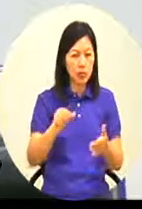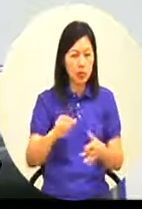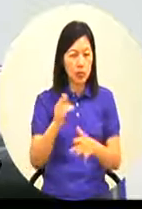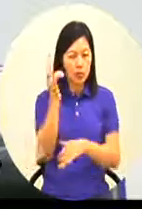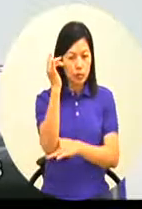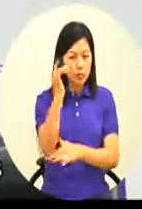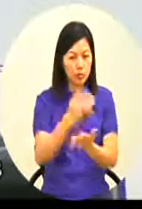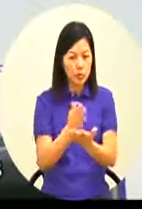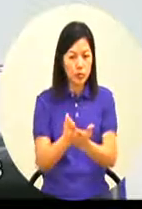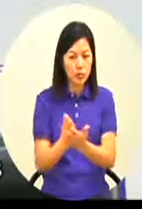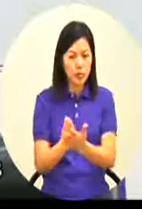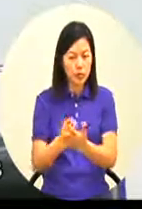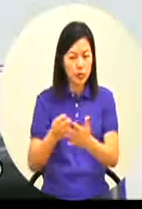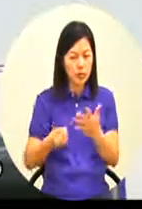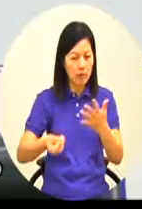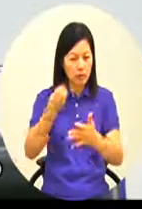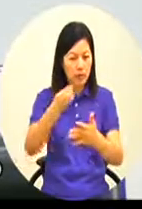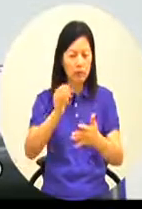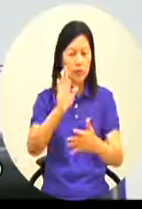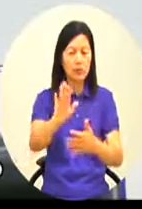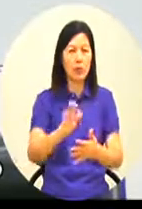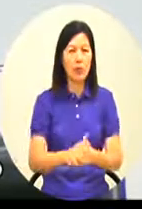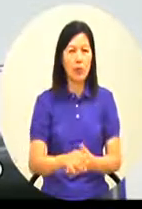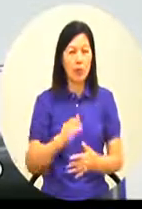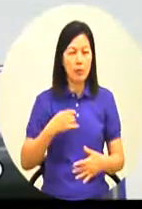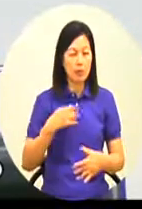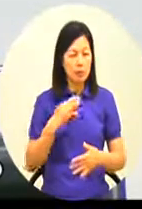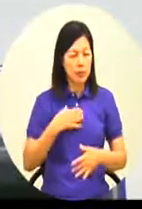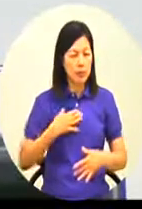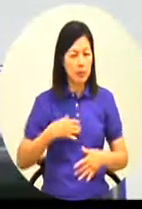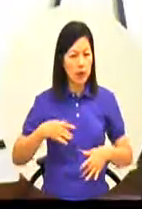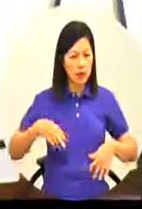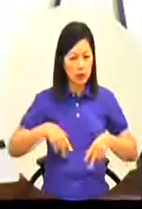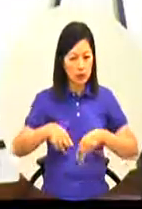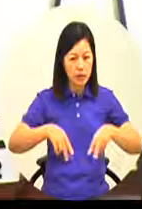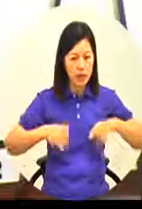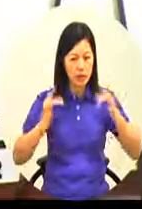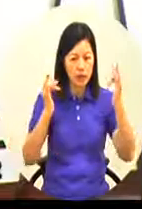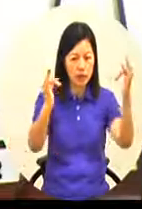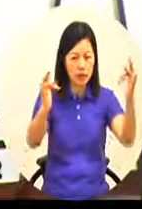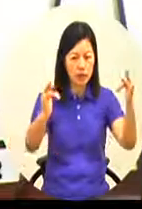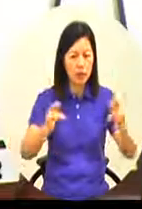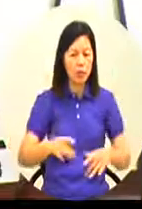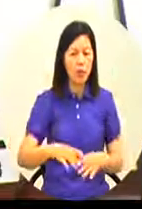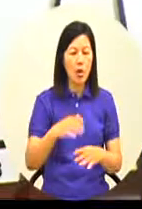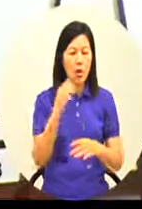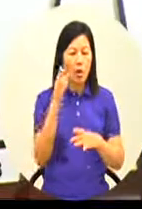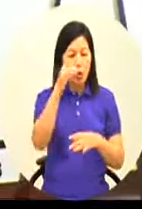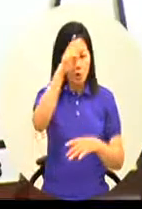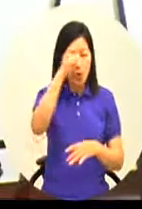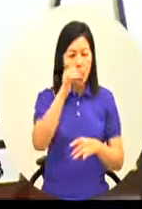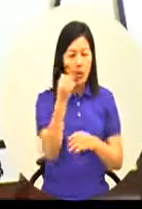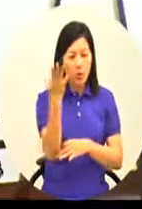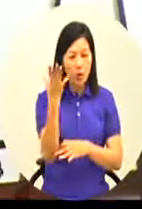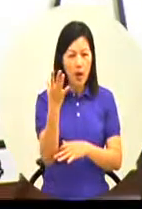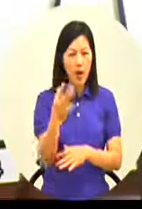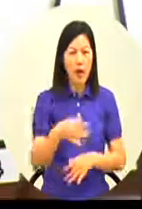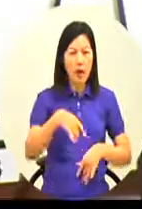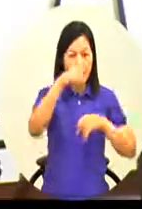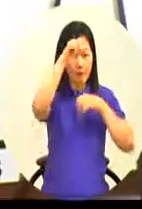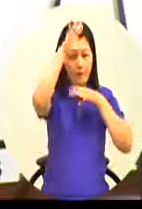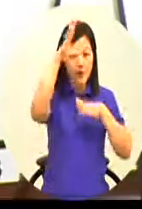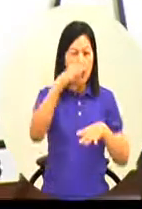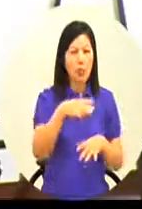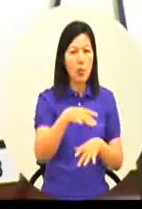进步。也就是说我们知道行道树我们可能会放一些黄花风铃木、凤凰木，一些可